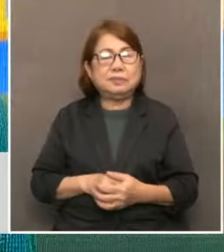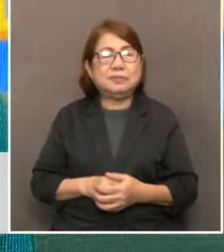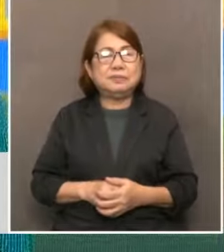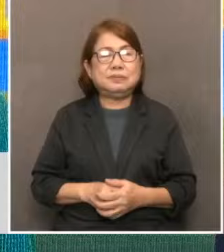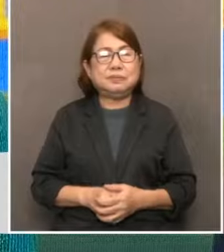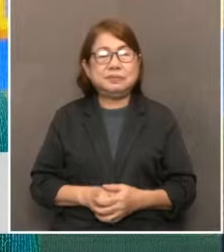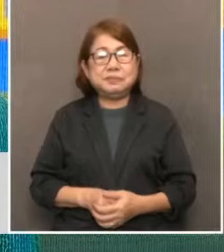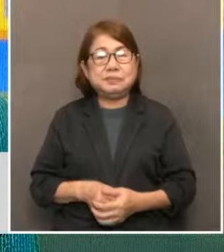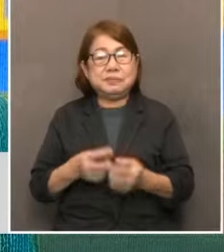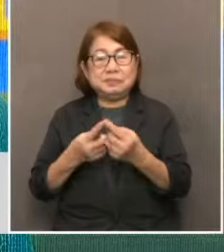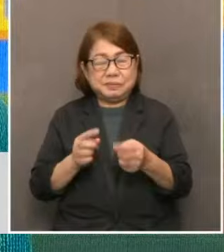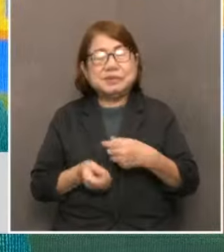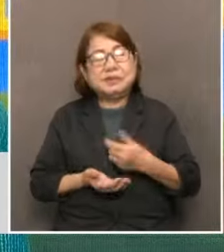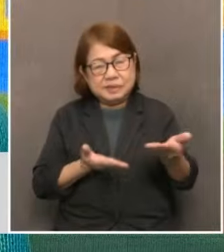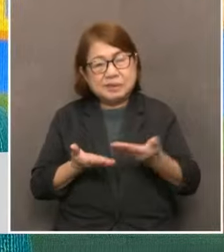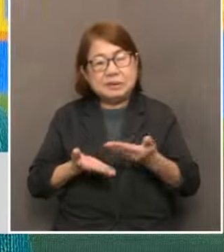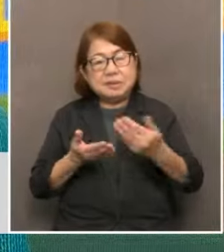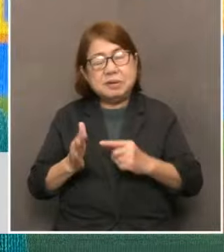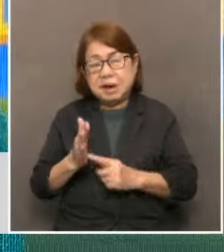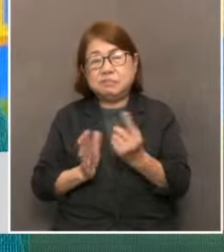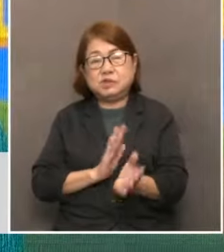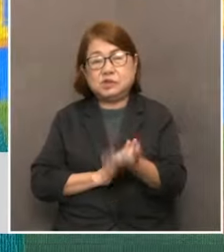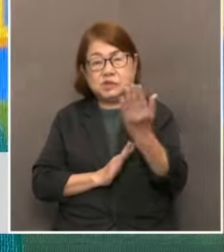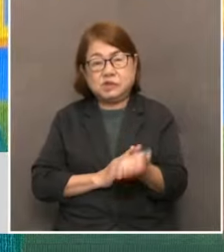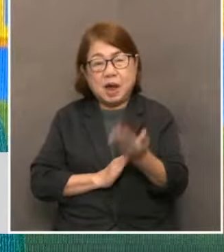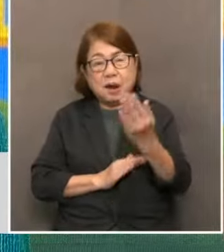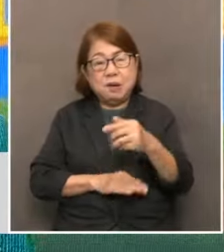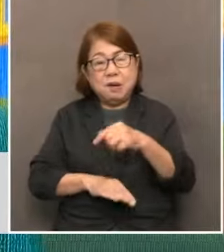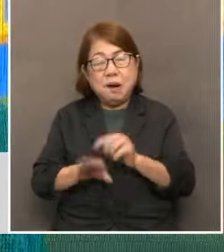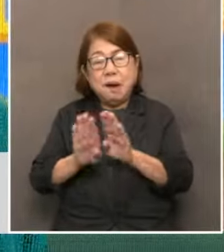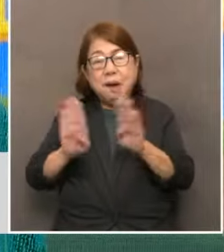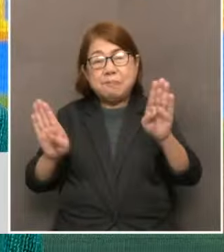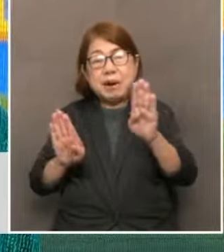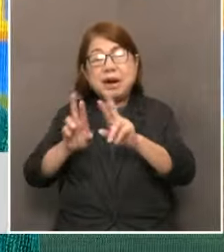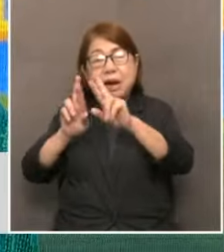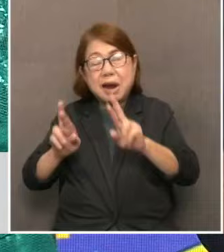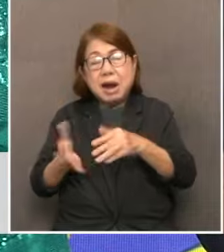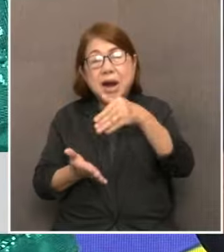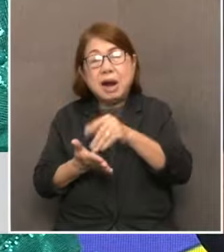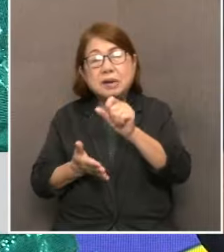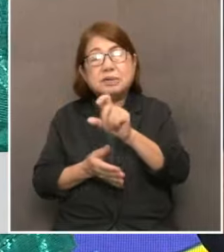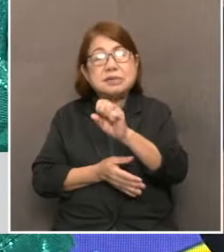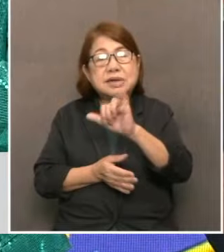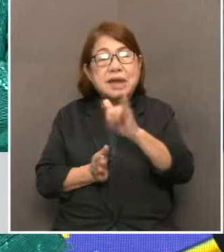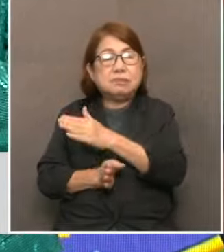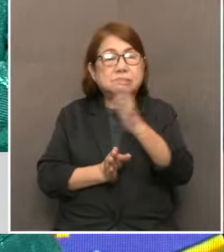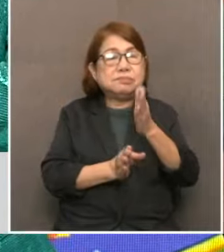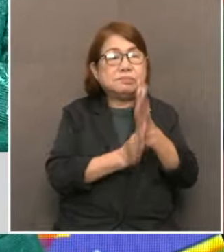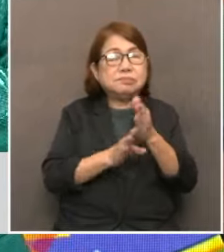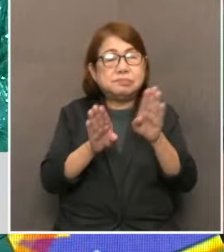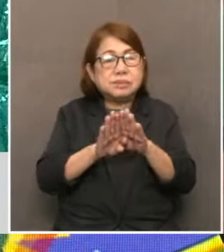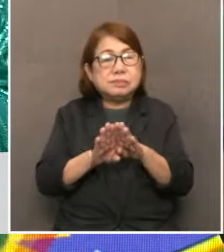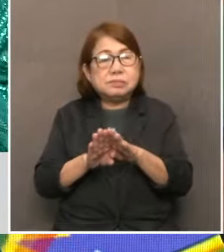เนี่ยเพราะฉะนั้นเนี่ยมาเถอะค่ะแล้วกิจกรรมเรามีตั้งแต่เช้าเลยตั้งแต่ศูนย์เปิดไปจนศูนย์ปิดมีมีดึกหน่อยยคะ